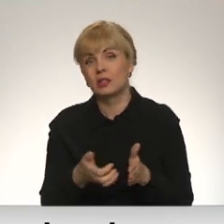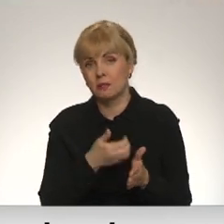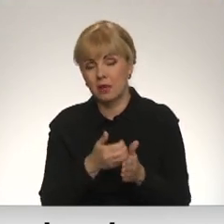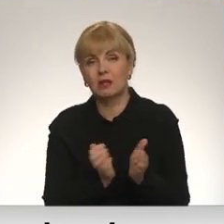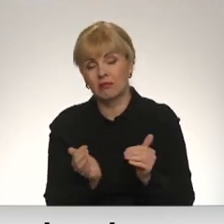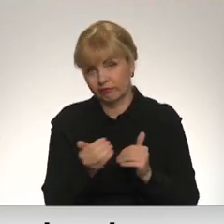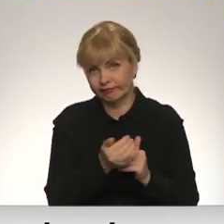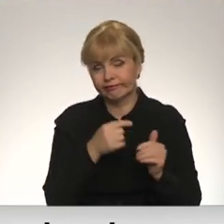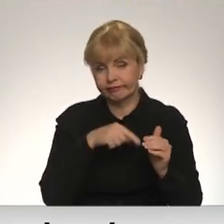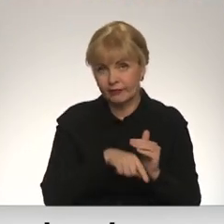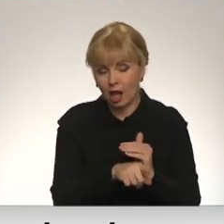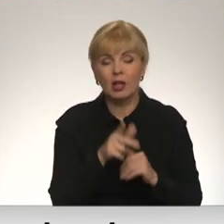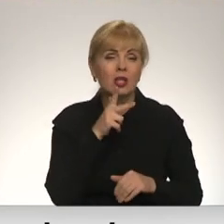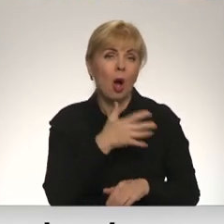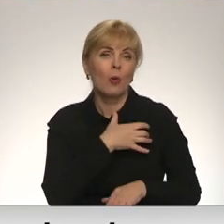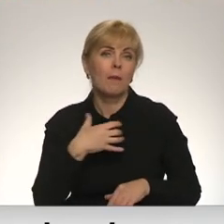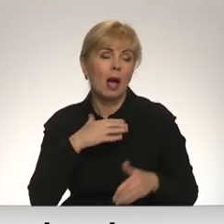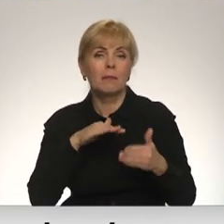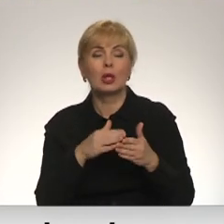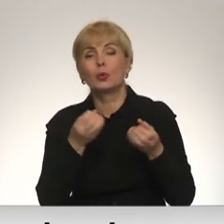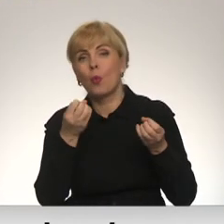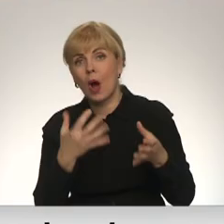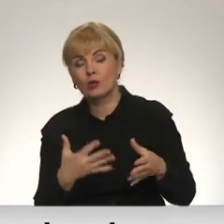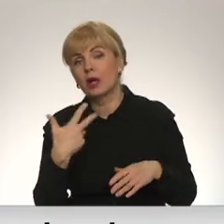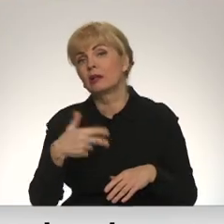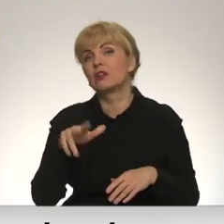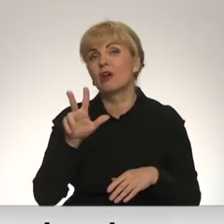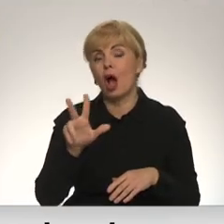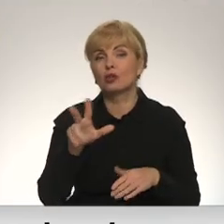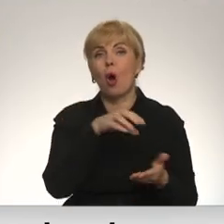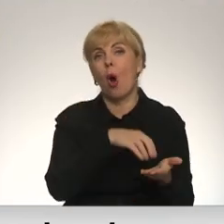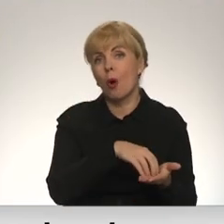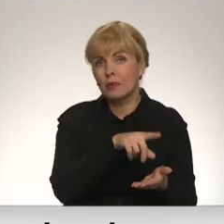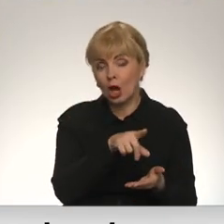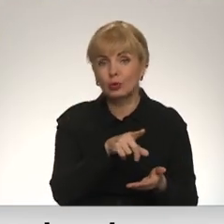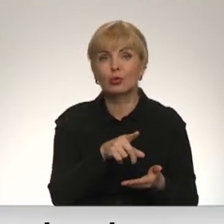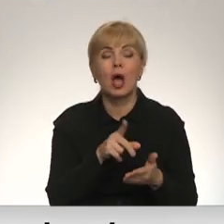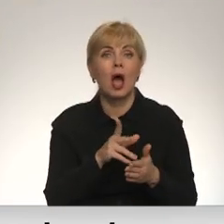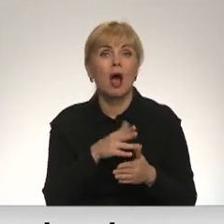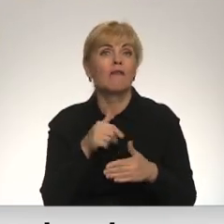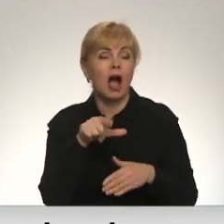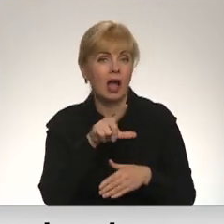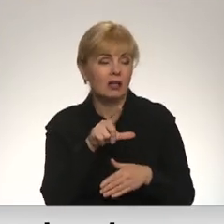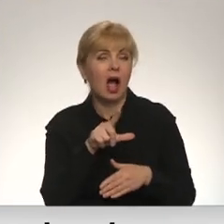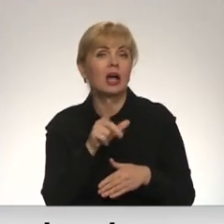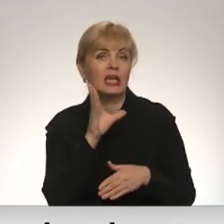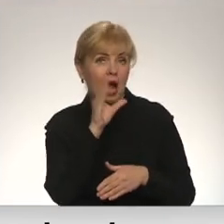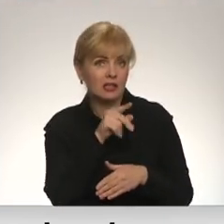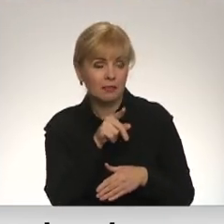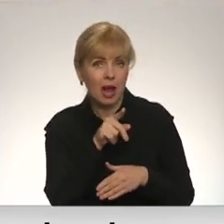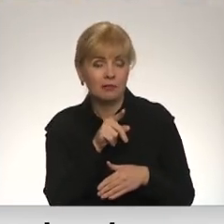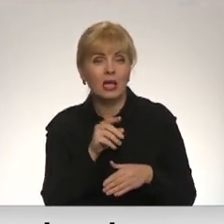izmitināt. Daugavpils pašvaldība pilsētā apzinājusi 38 objektus, bet lielākais potenciāls varētu būt